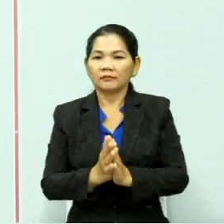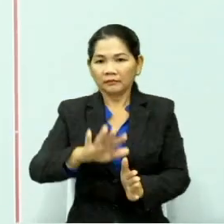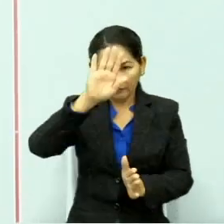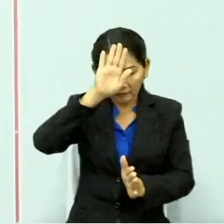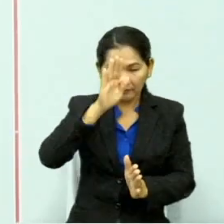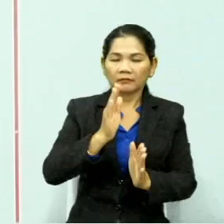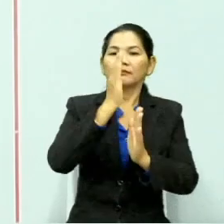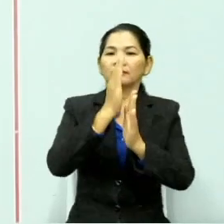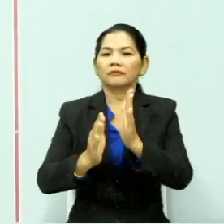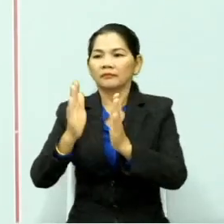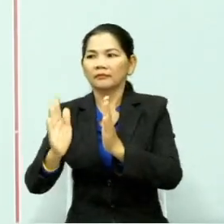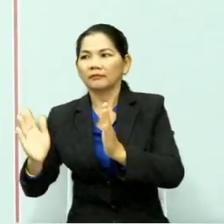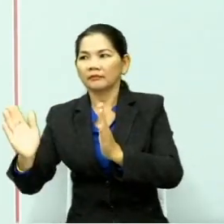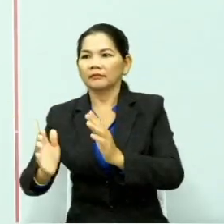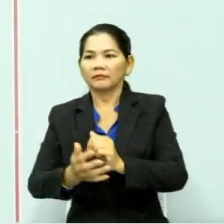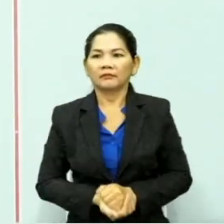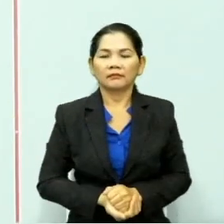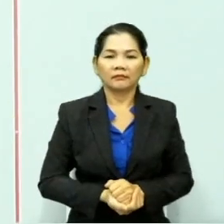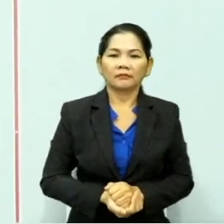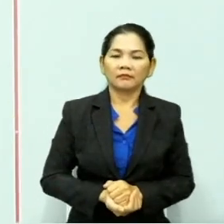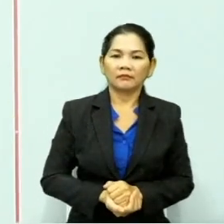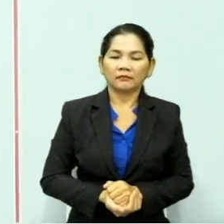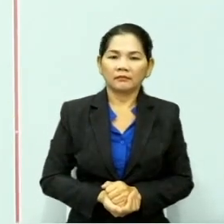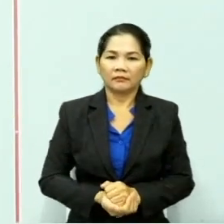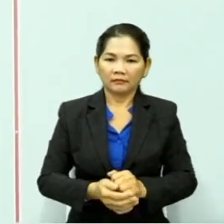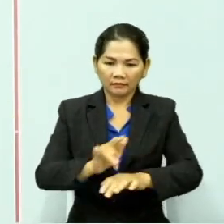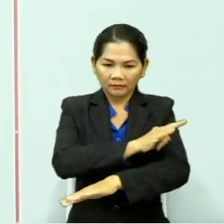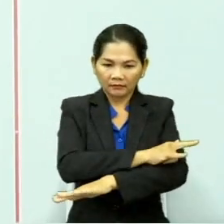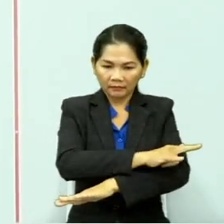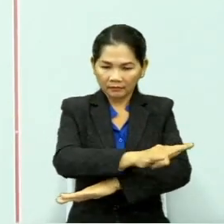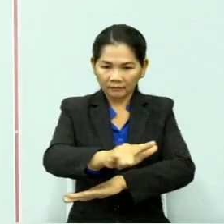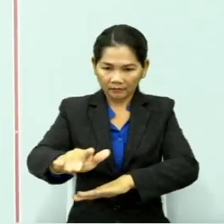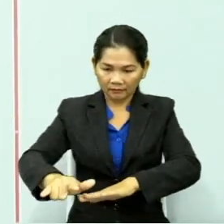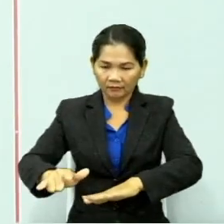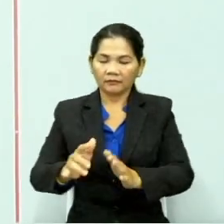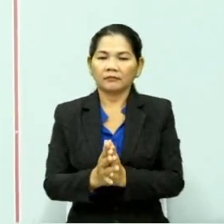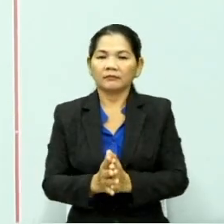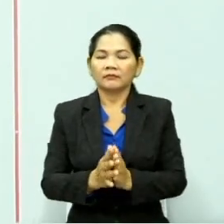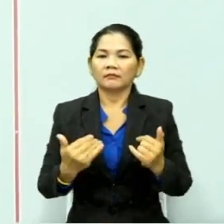na lai bà rai sra srong